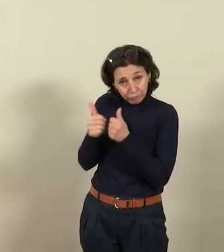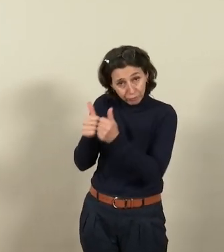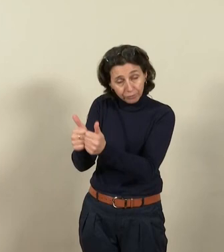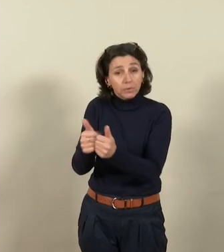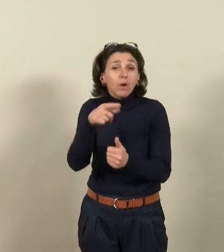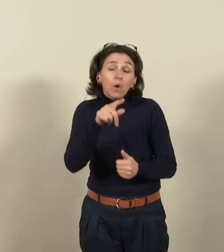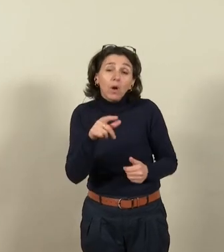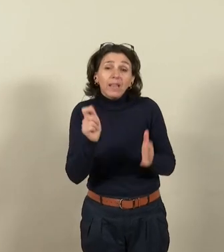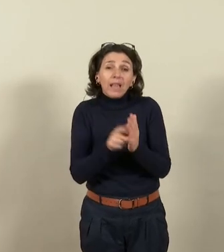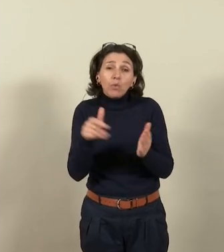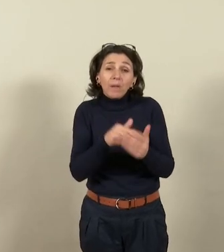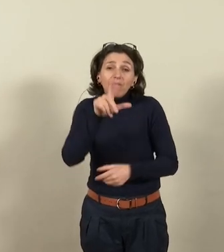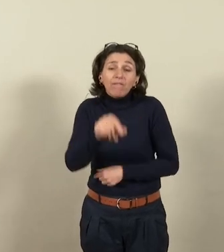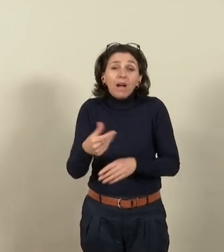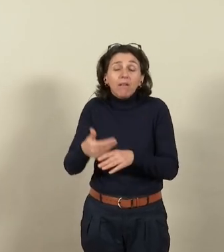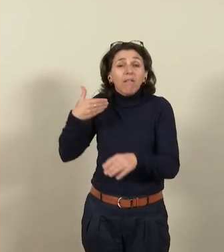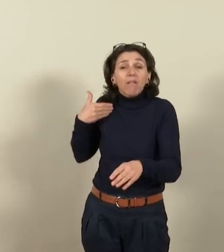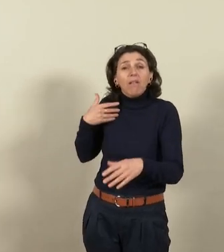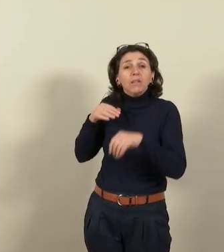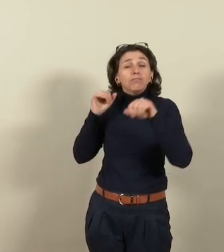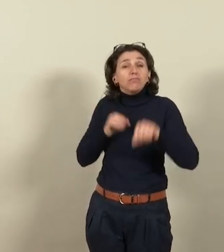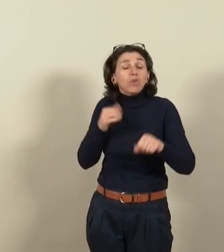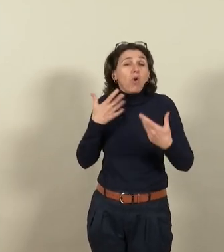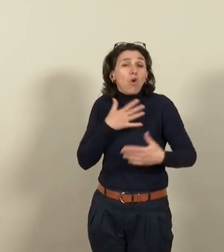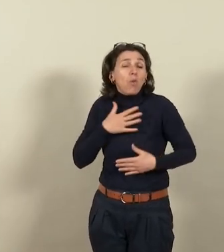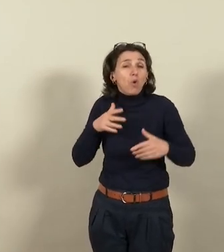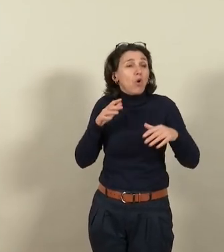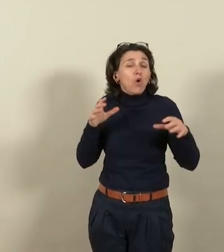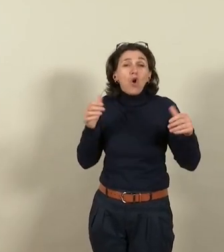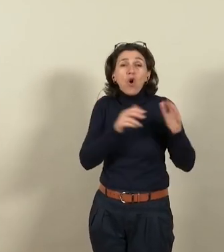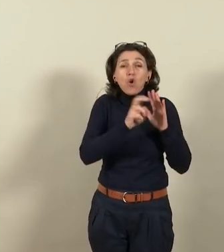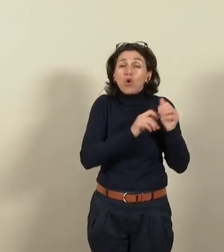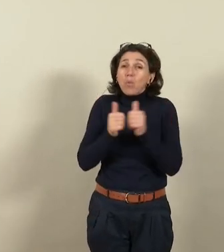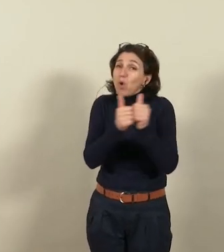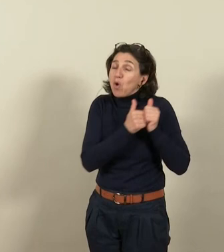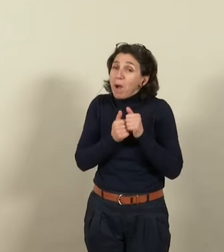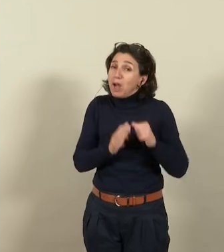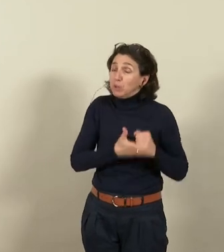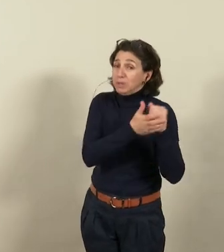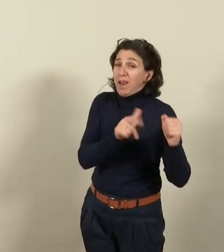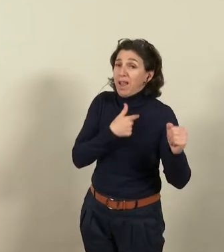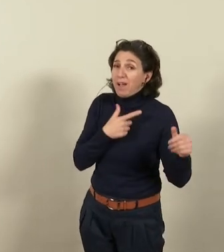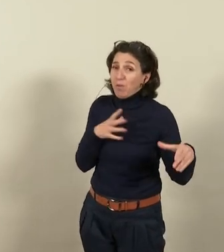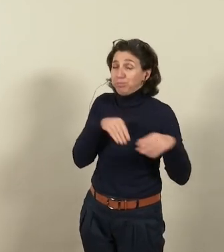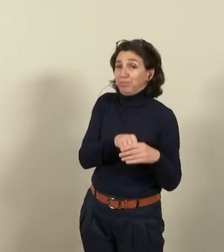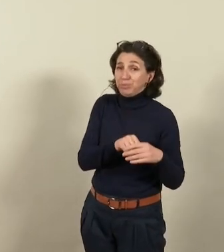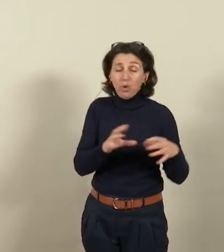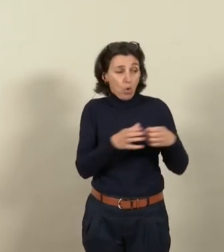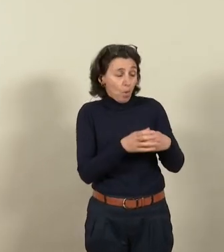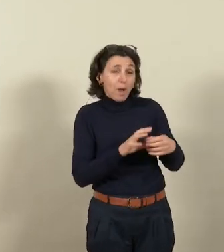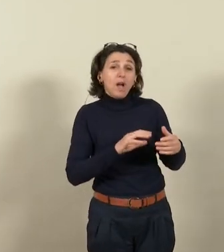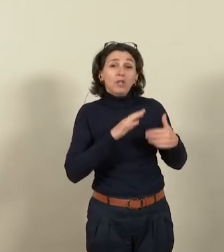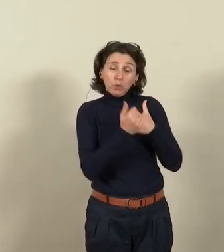2020 d'avoir le soutien de place publique dans le dans grenable en commun donc c'est quelque chose je pense qui ne vous dérangeit pas tant que cela d'être avec les socio-démocrates comme vous le dites